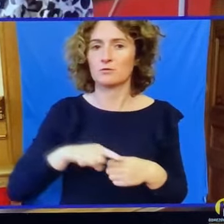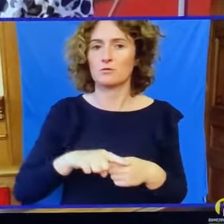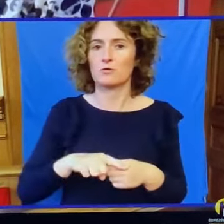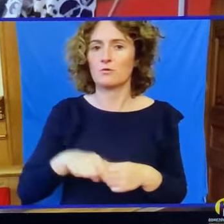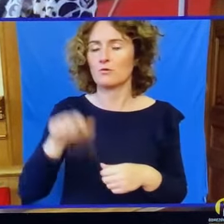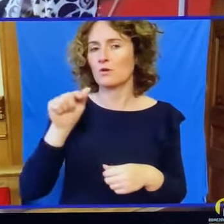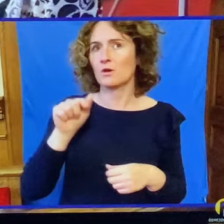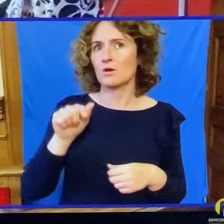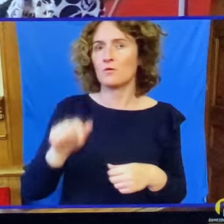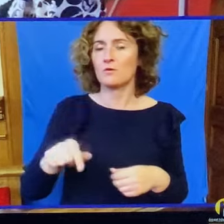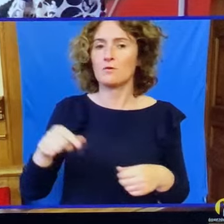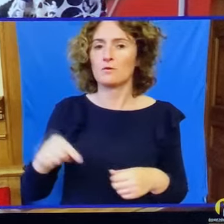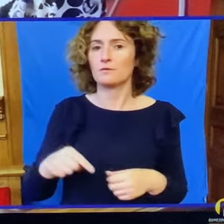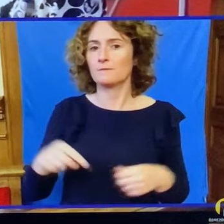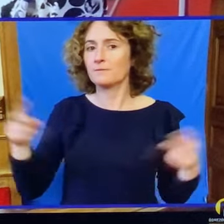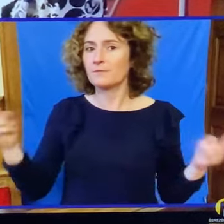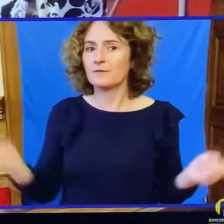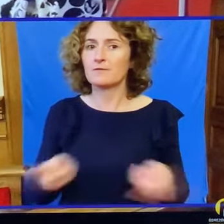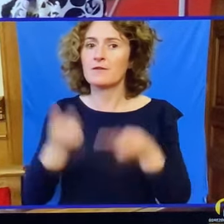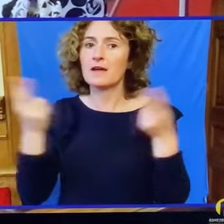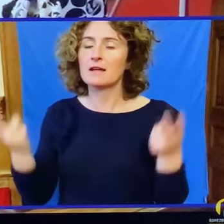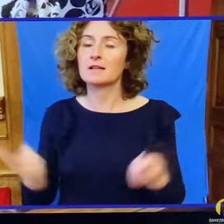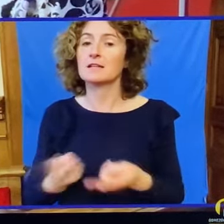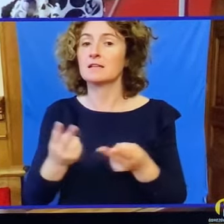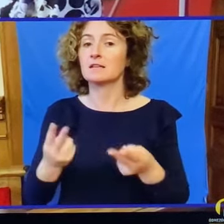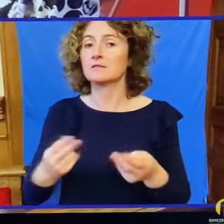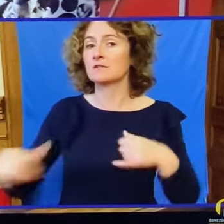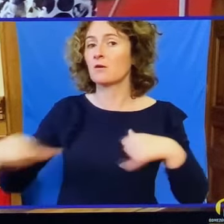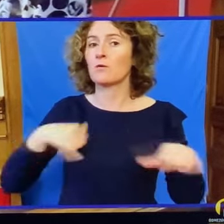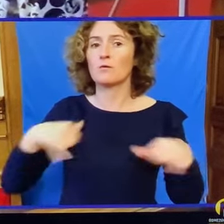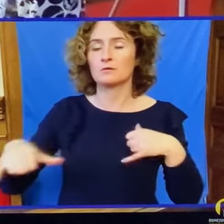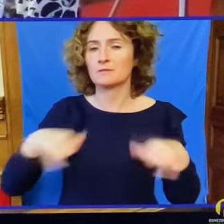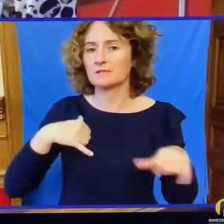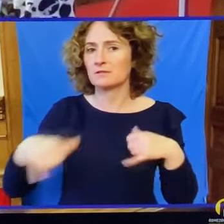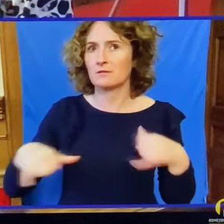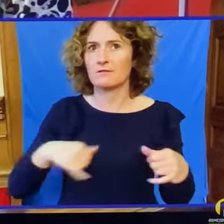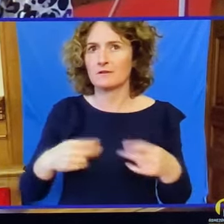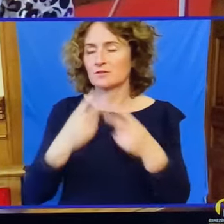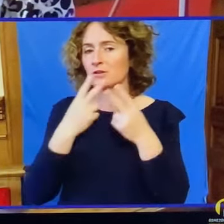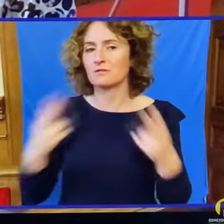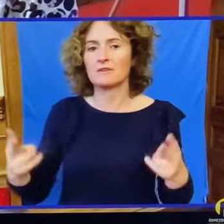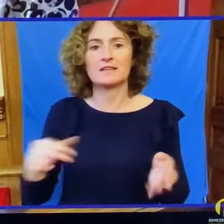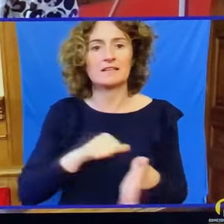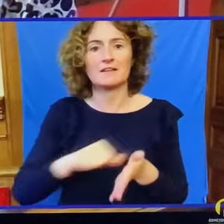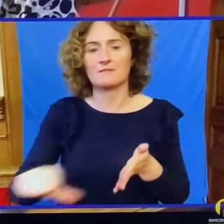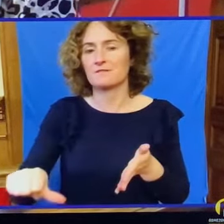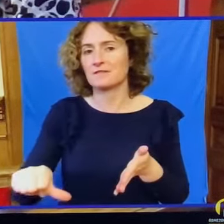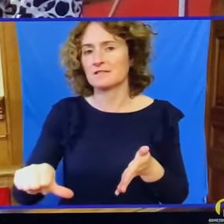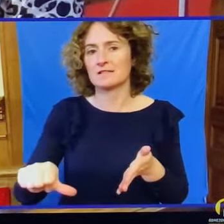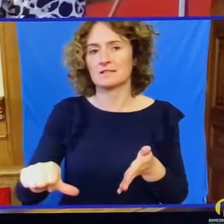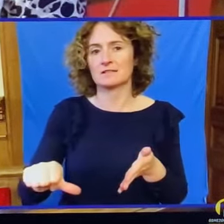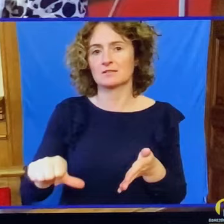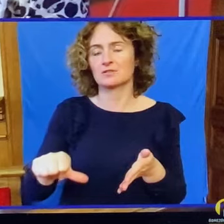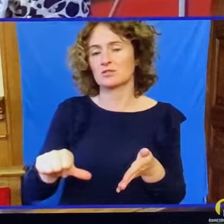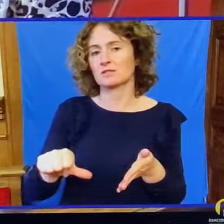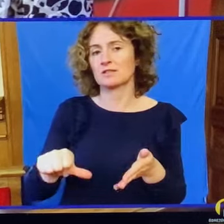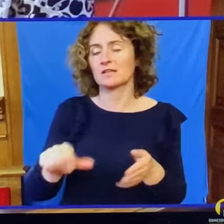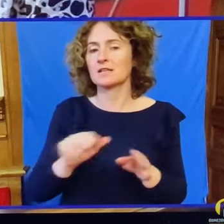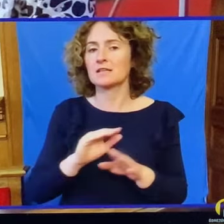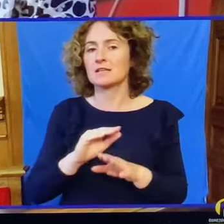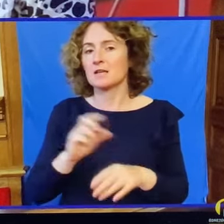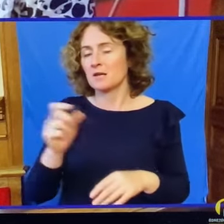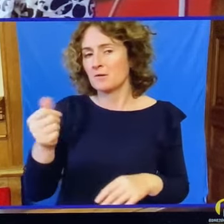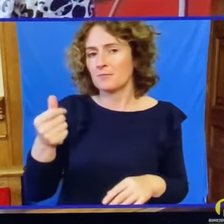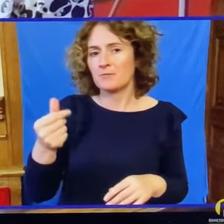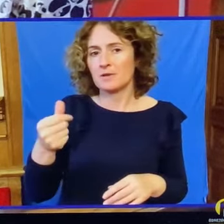akaratlanul felhívást tett közzé. Vásárhelyiek, ne fizessetek tovább egy fillért se a költségvetésbe.